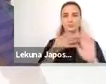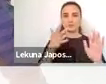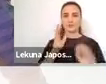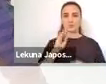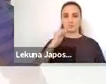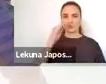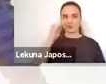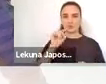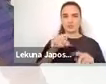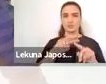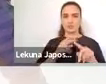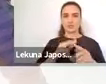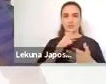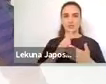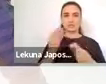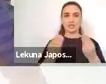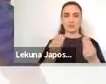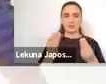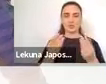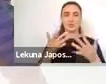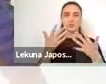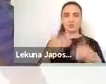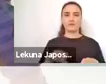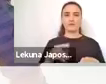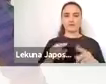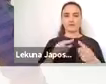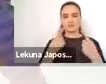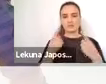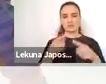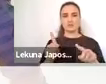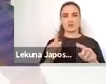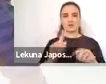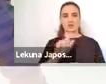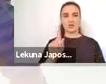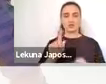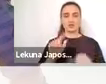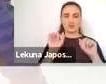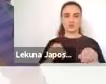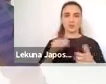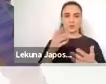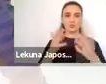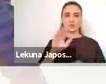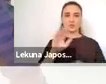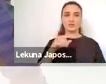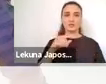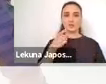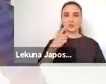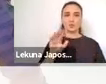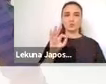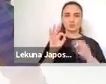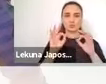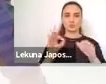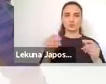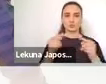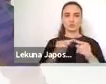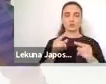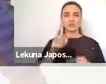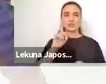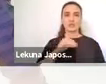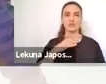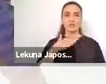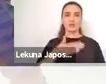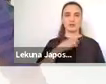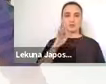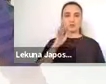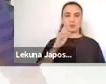რომ ეს არის თამაში თუ ეს უკვე გადაიზარდა რაღაცა სხვაში, ხო? ალბათ შეგვიძლია თუ არა თქვა, რომ ზუსტად ეს სიამონების მომენტი, ხო,